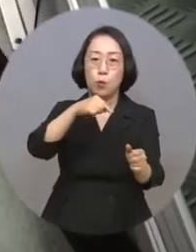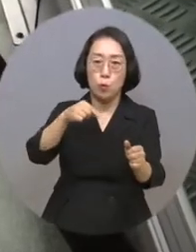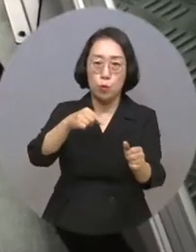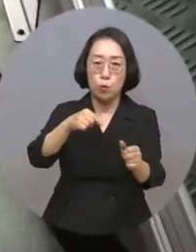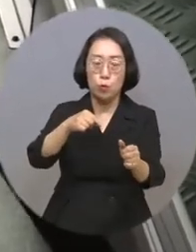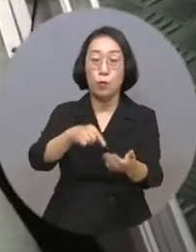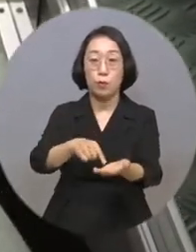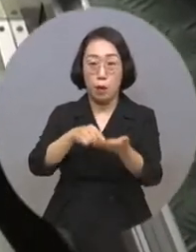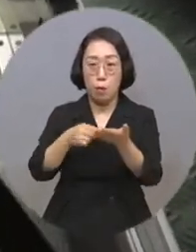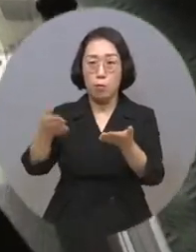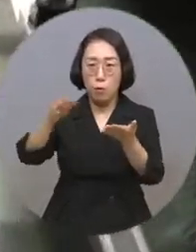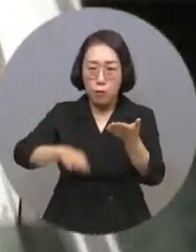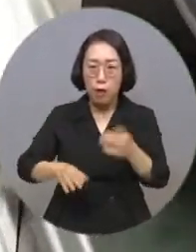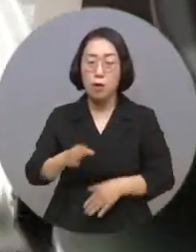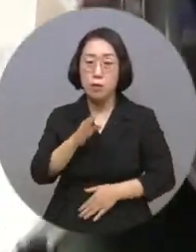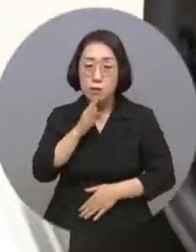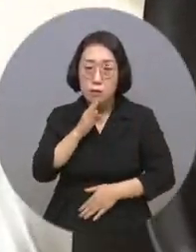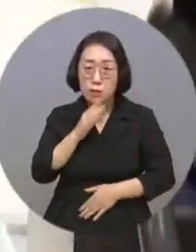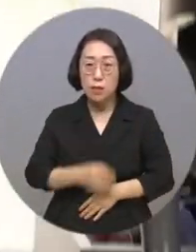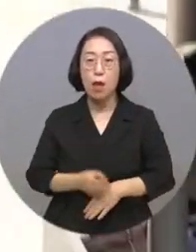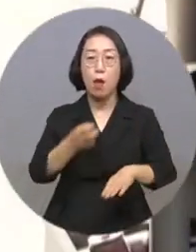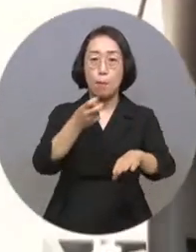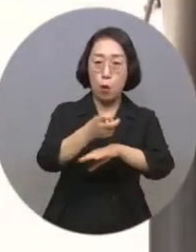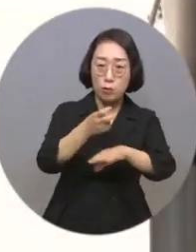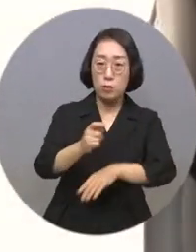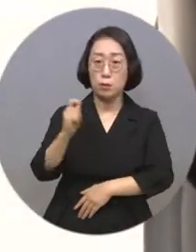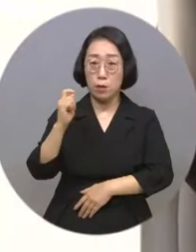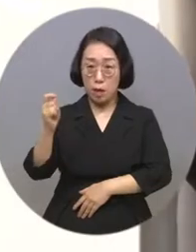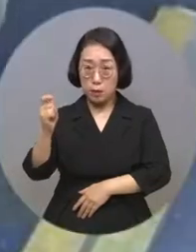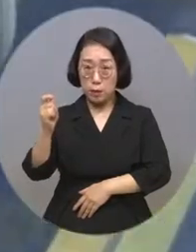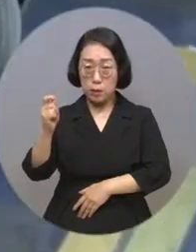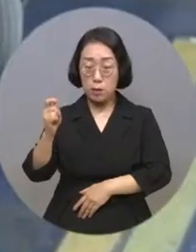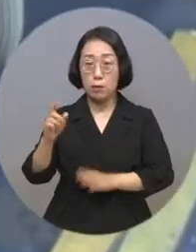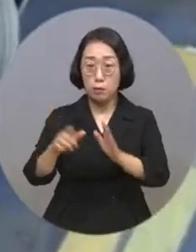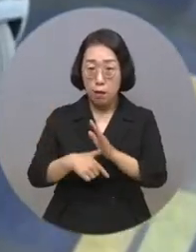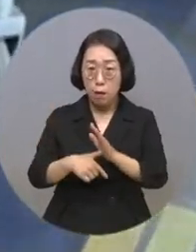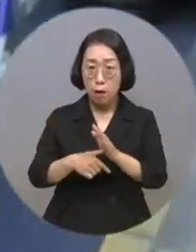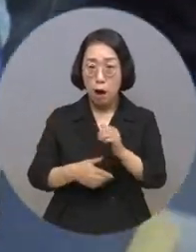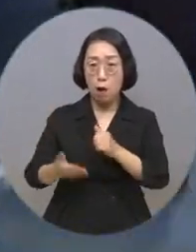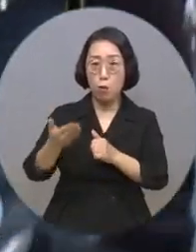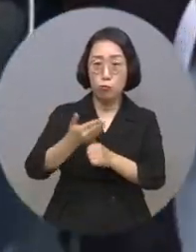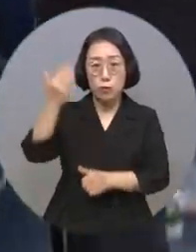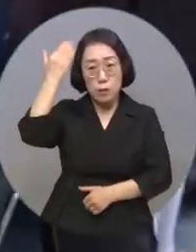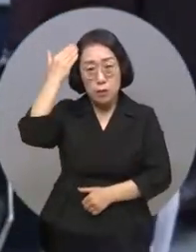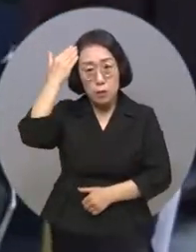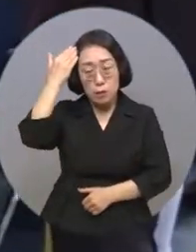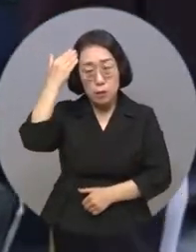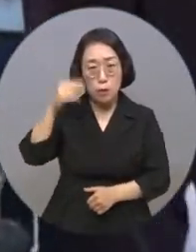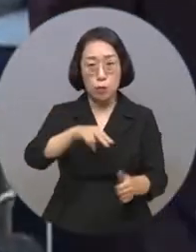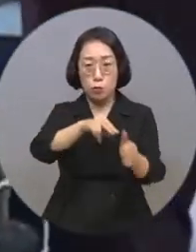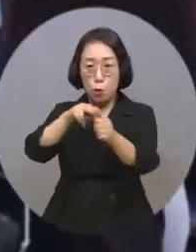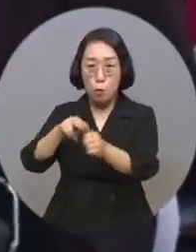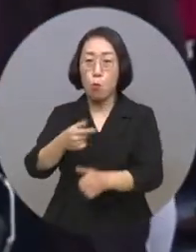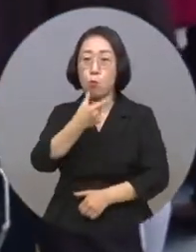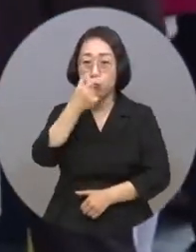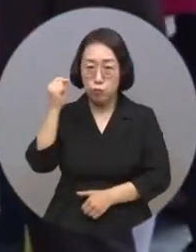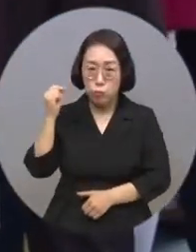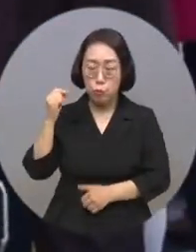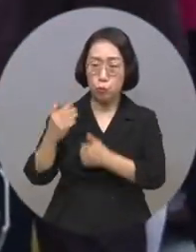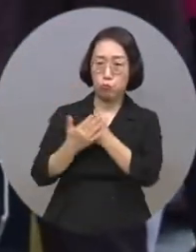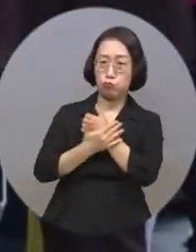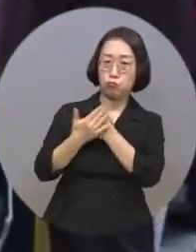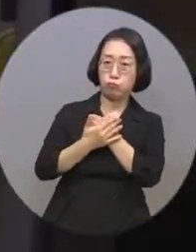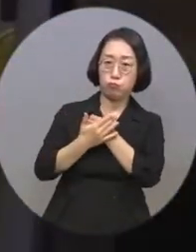교통약자 들이 일상에서 자주 이용하는 버스와 택시 는 안내 정보 부족과 교통약자의 대한 응대 요령 부족 등으로